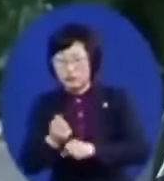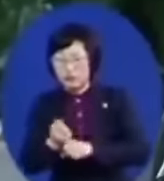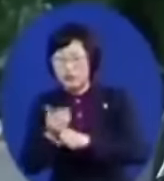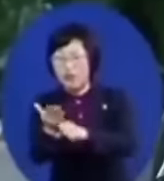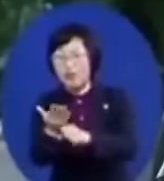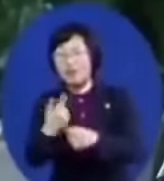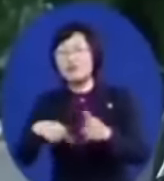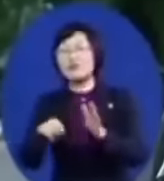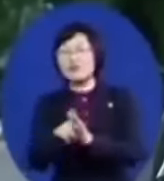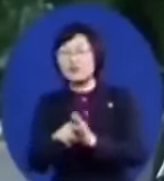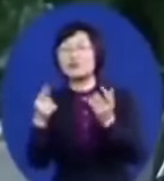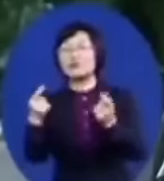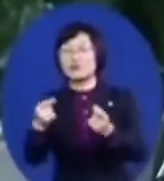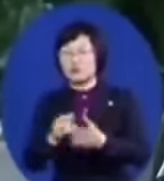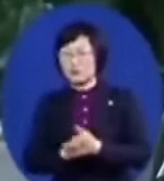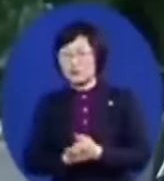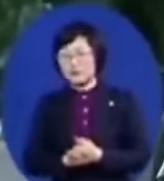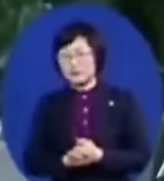것입니다.